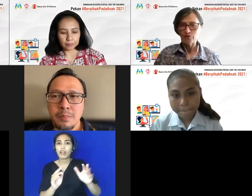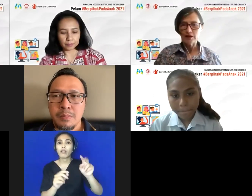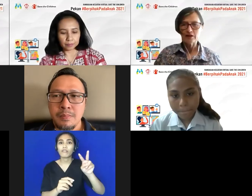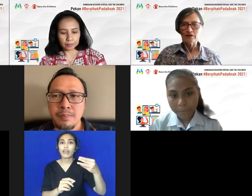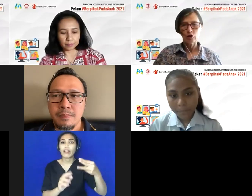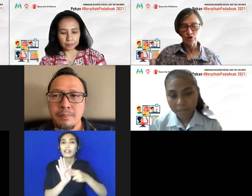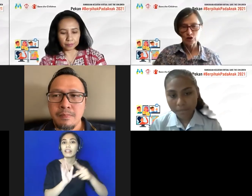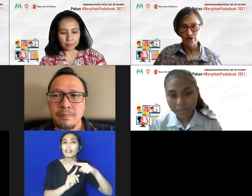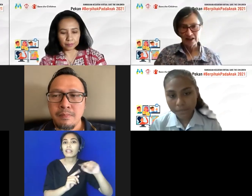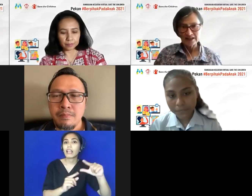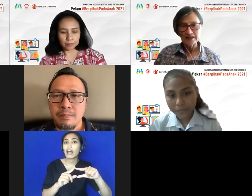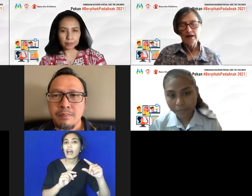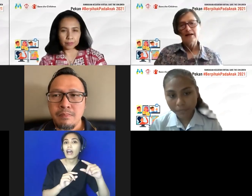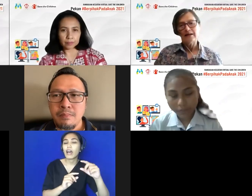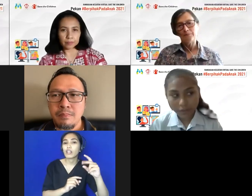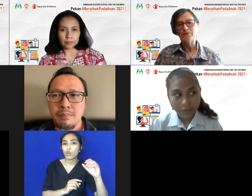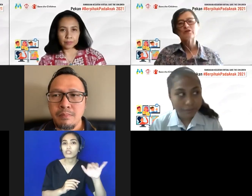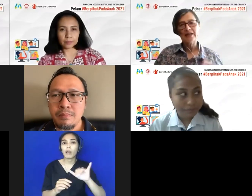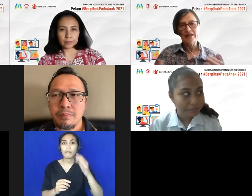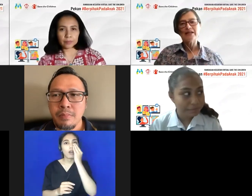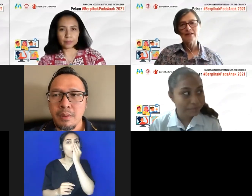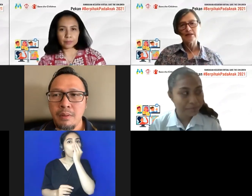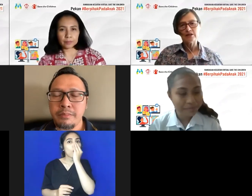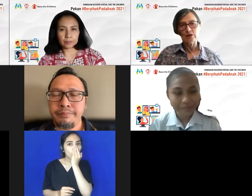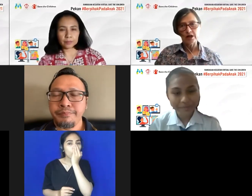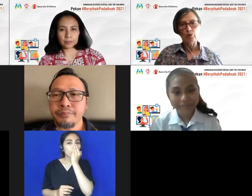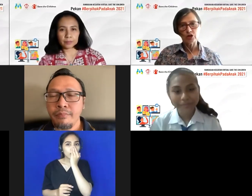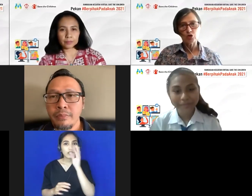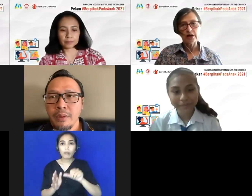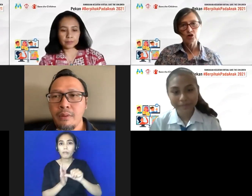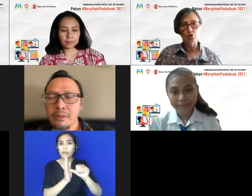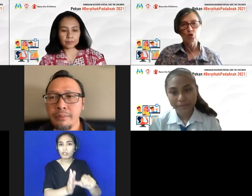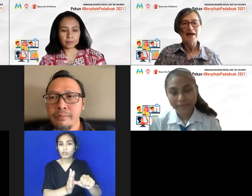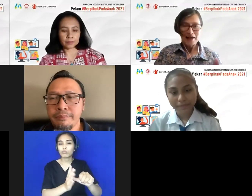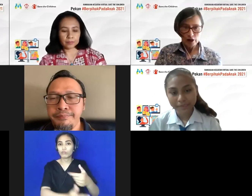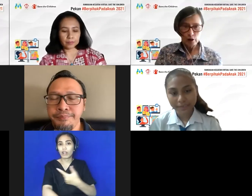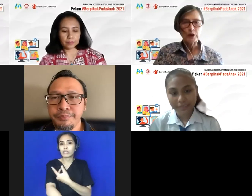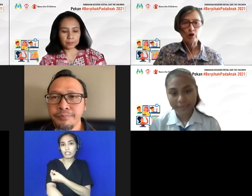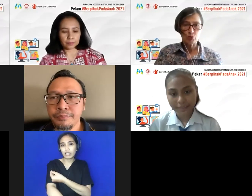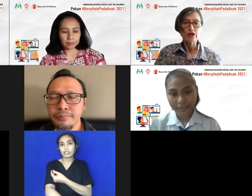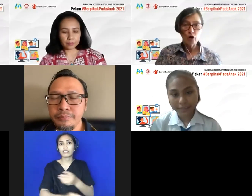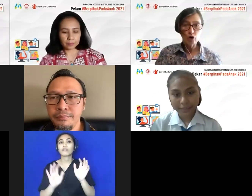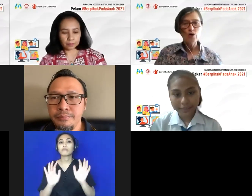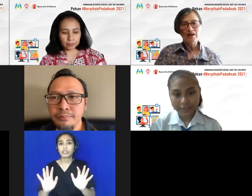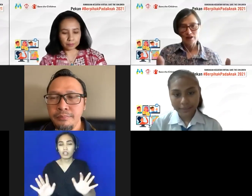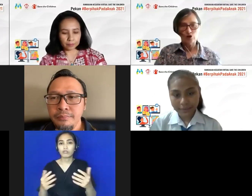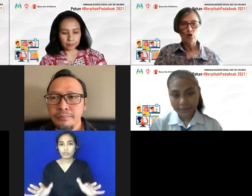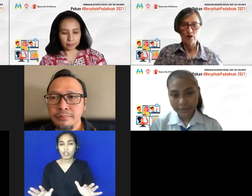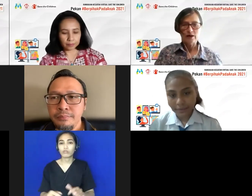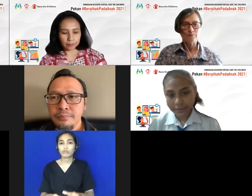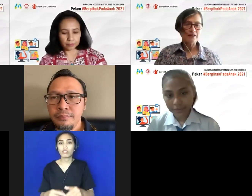2.5 million doses of vaccine, many things that we're trying to help, because we know